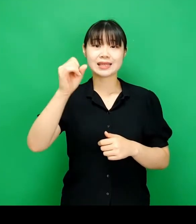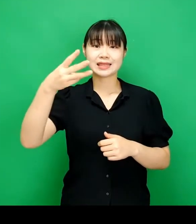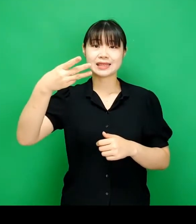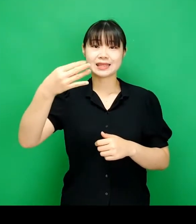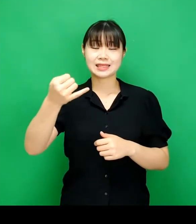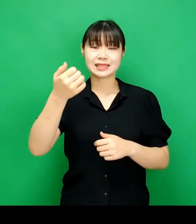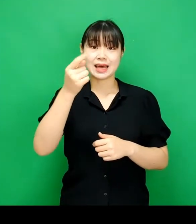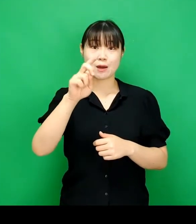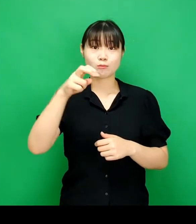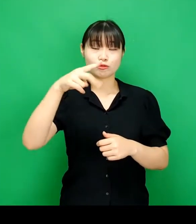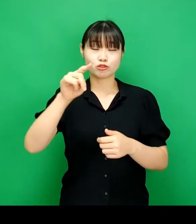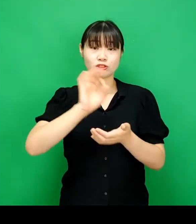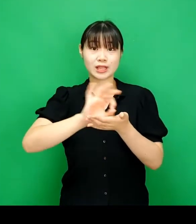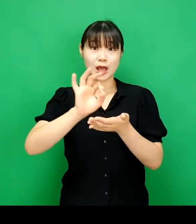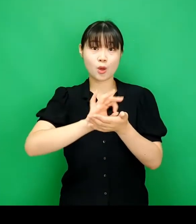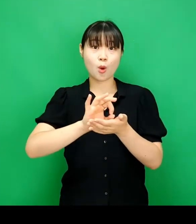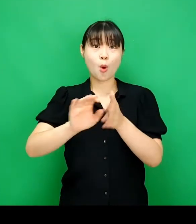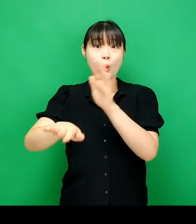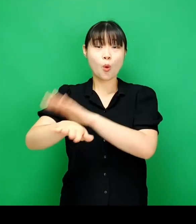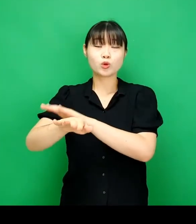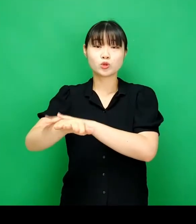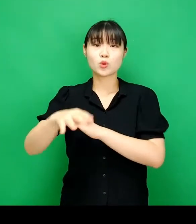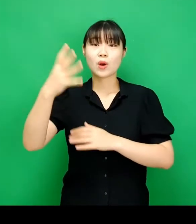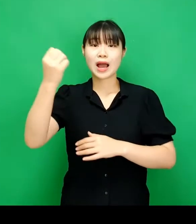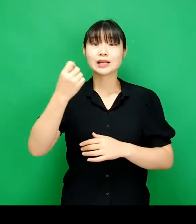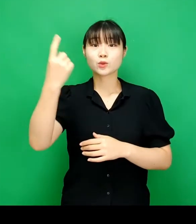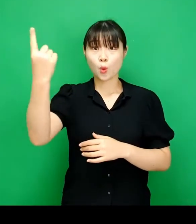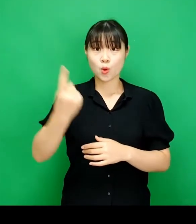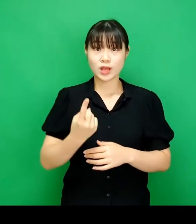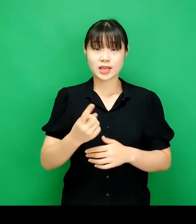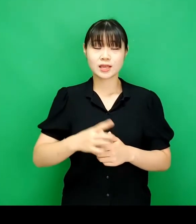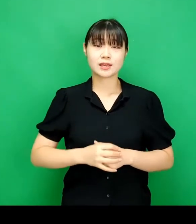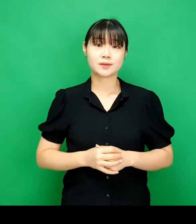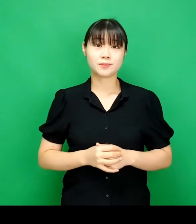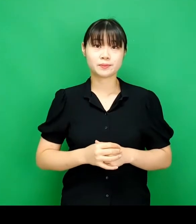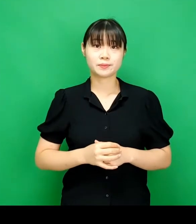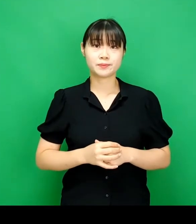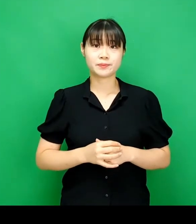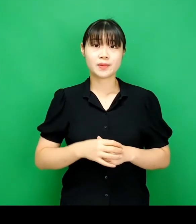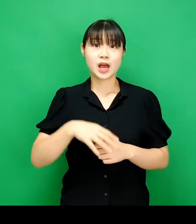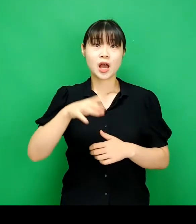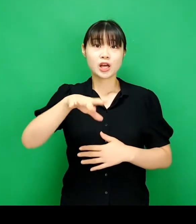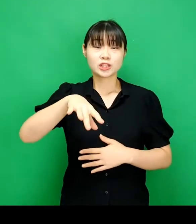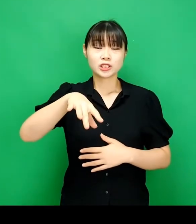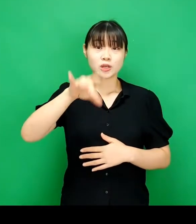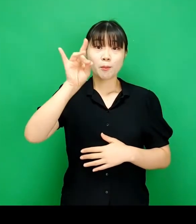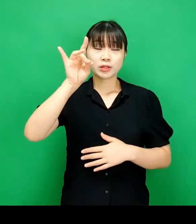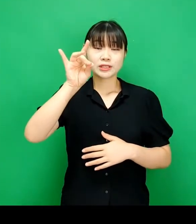그리고 right 함수를 사용해서 오른쪽에서 가져오기를 합니다.